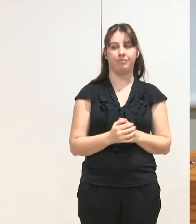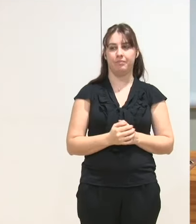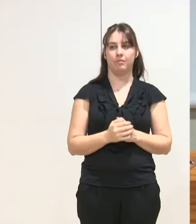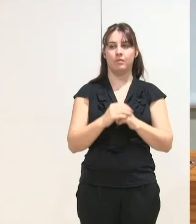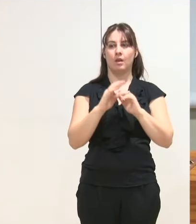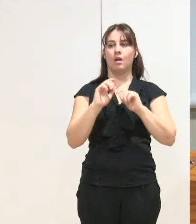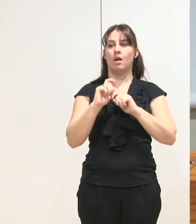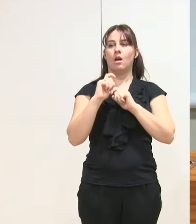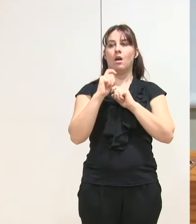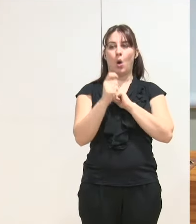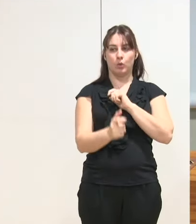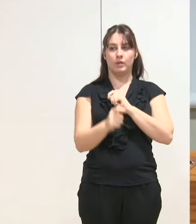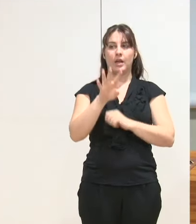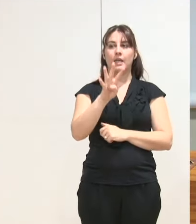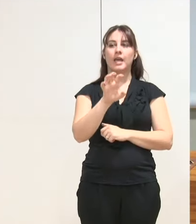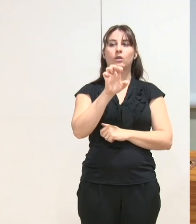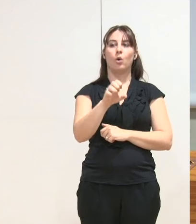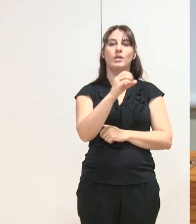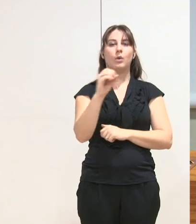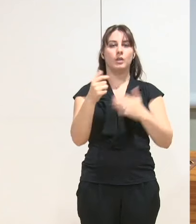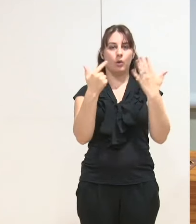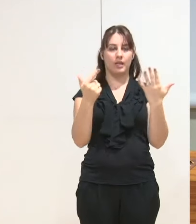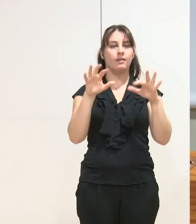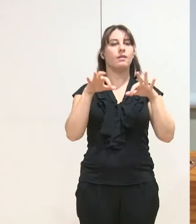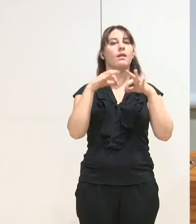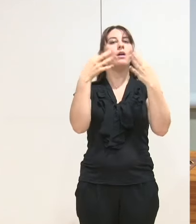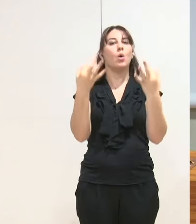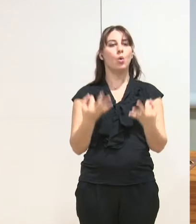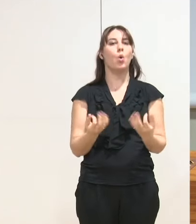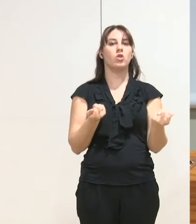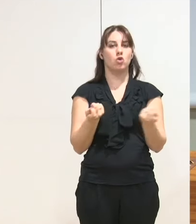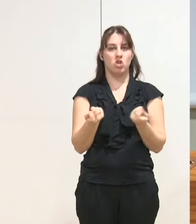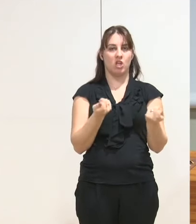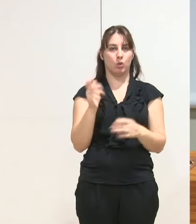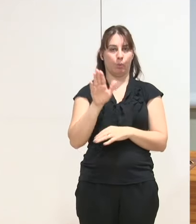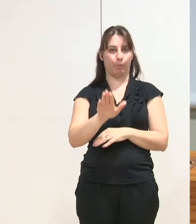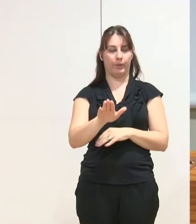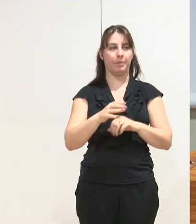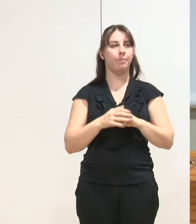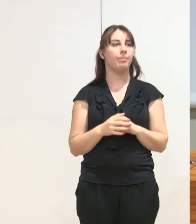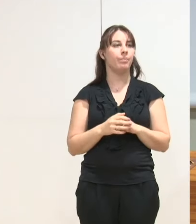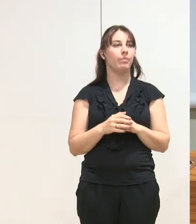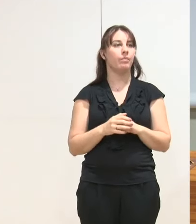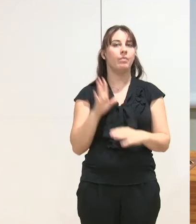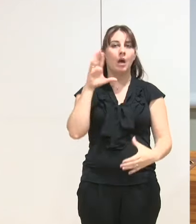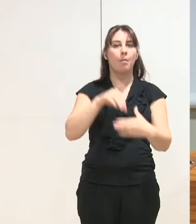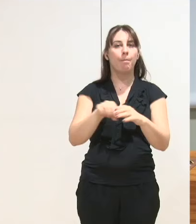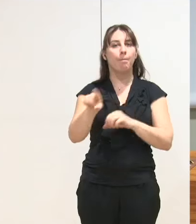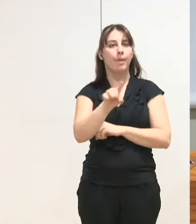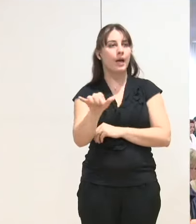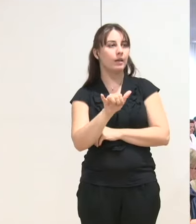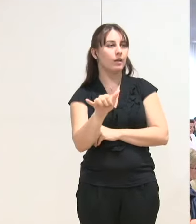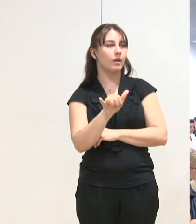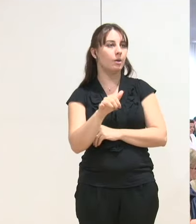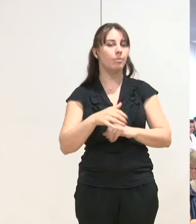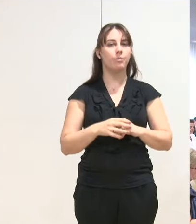ensuite sur la 4e007 sur le compte de gestion qui ne souhaite pas participer au